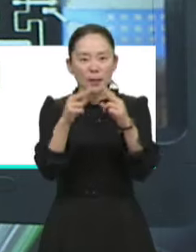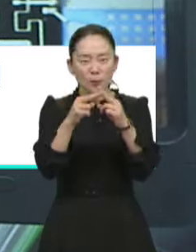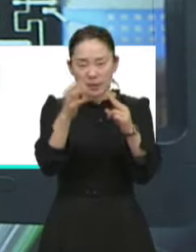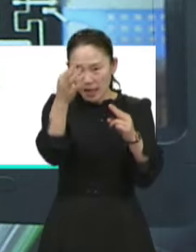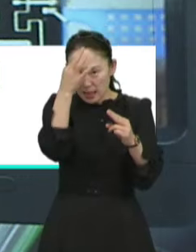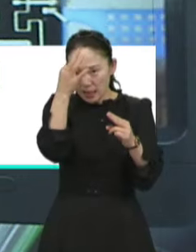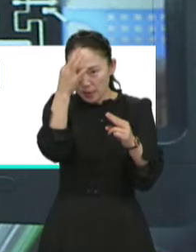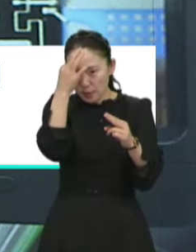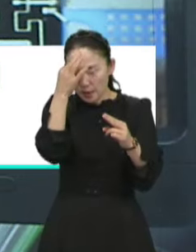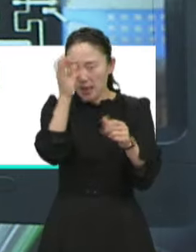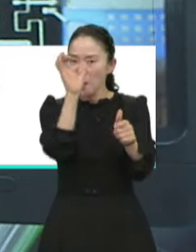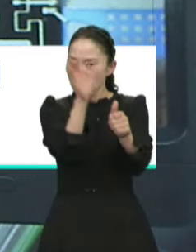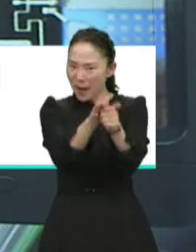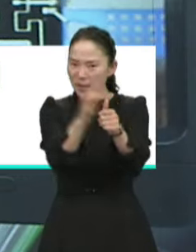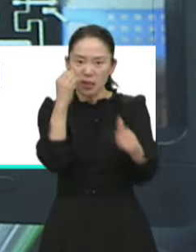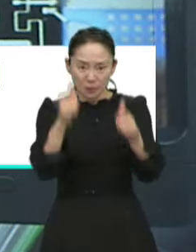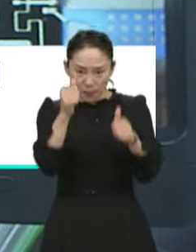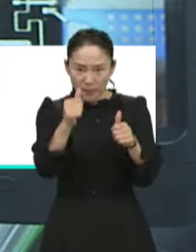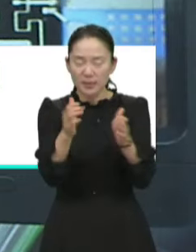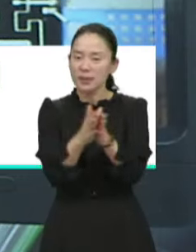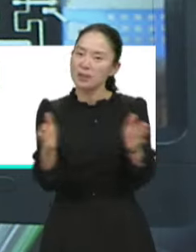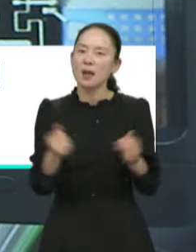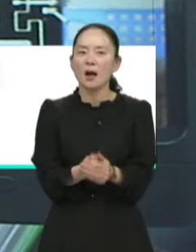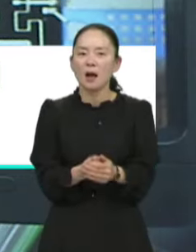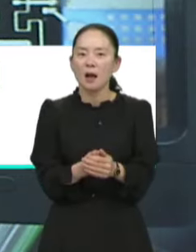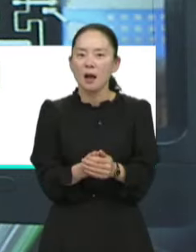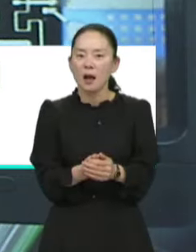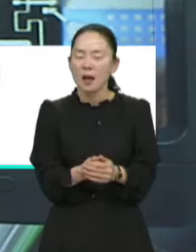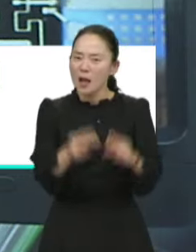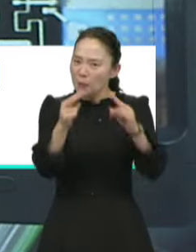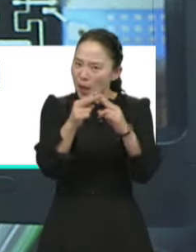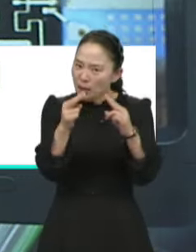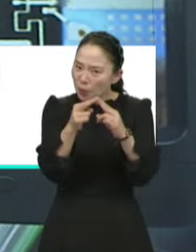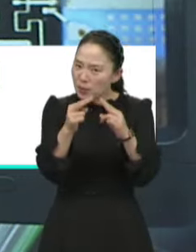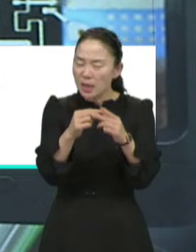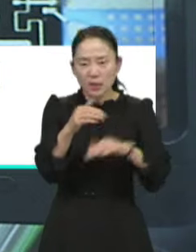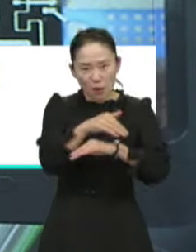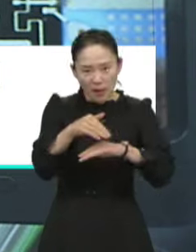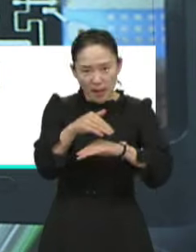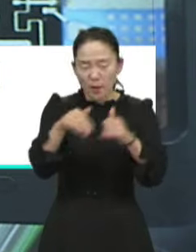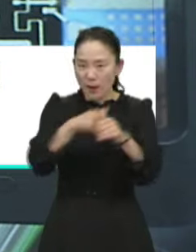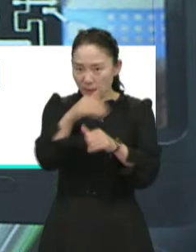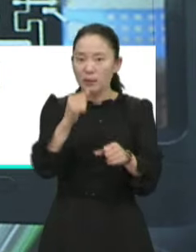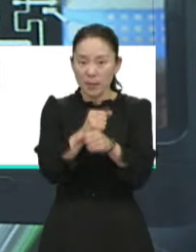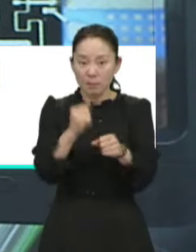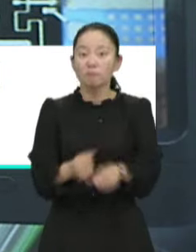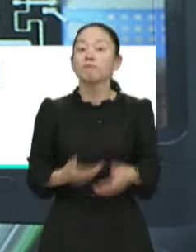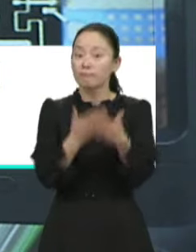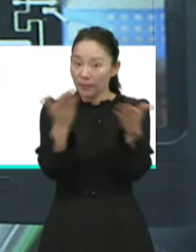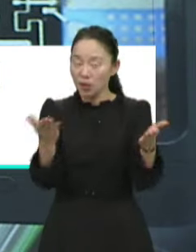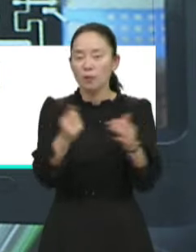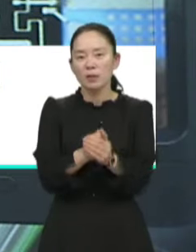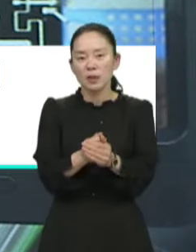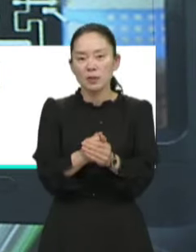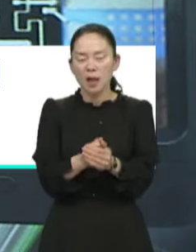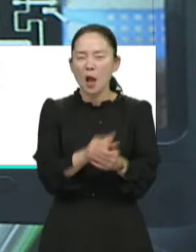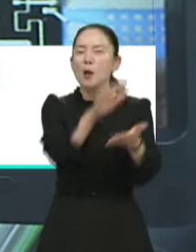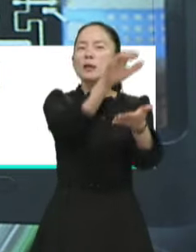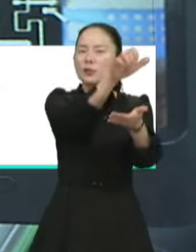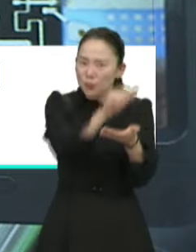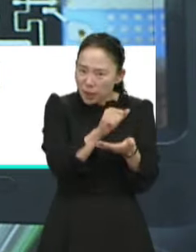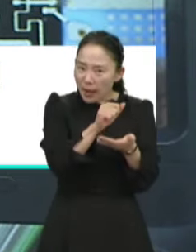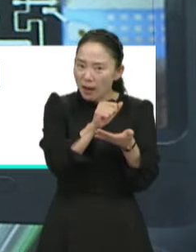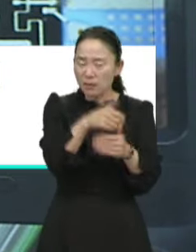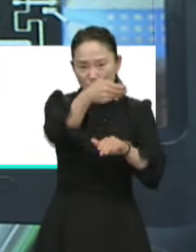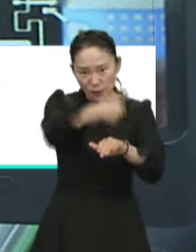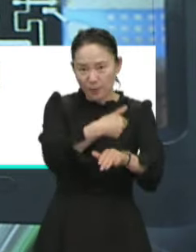파운드리 시범 서비스를 시작했습니다. 반도체 설계에 필요한 환경을 조성해서 배포하는 건데 전량 수입에